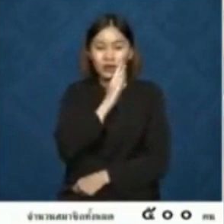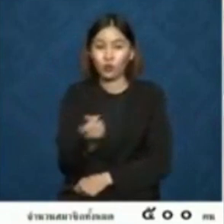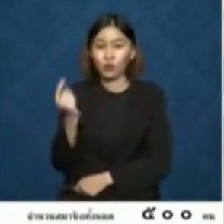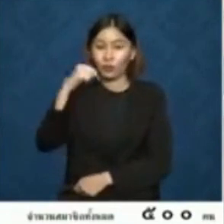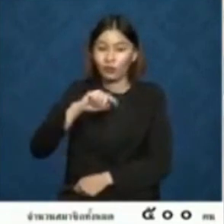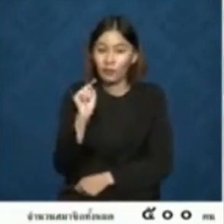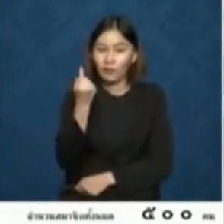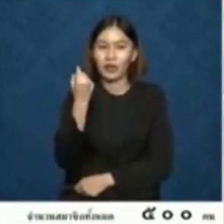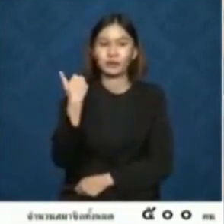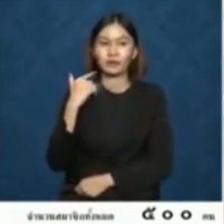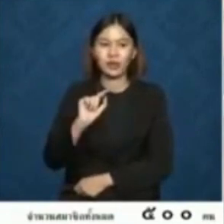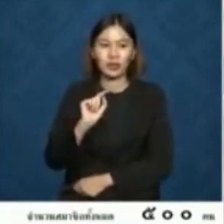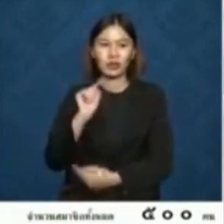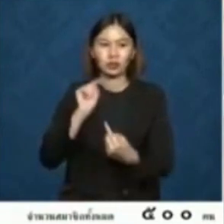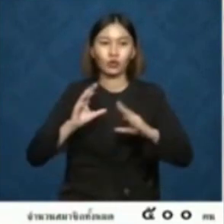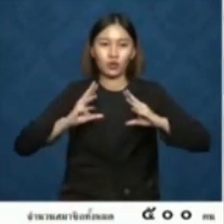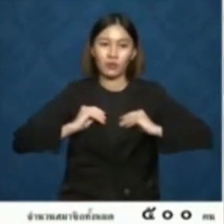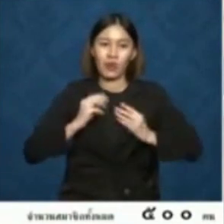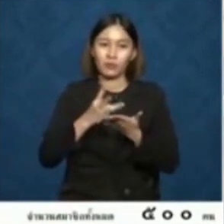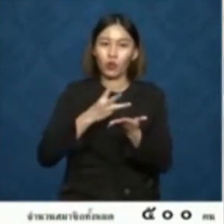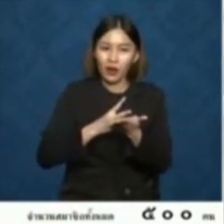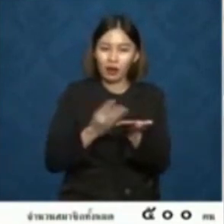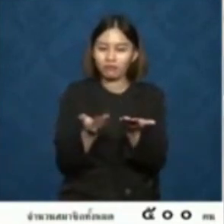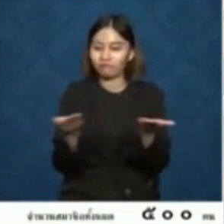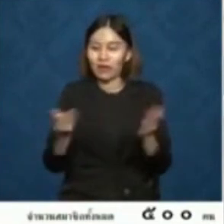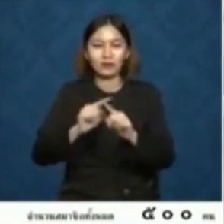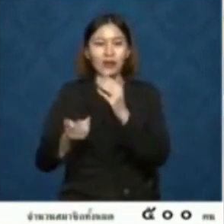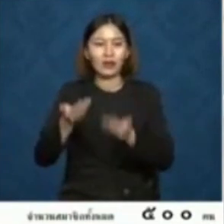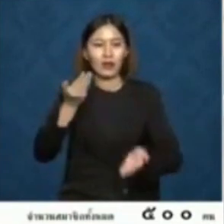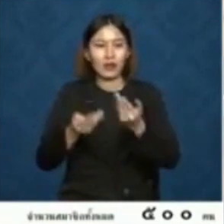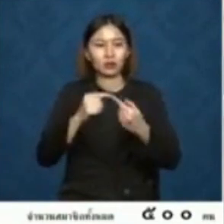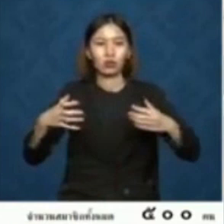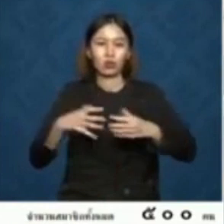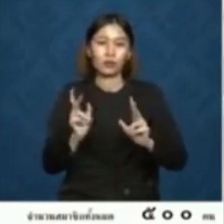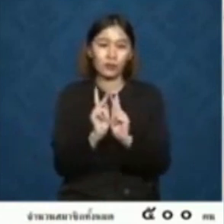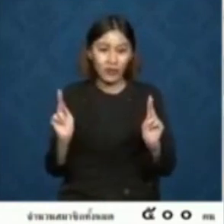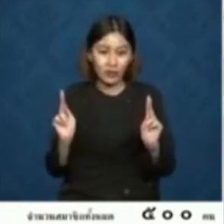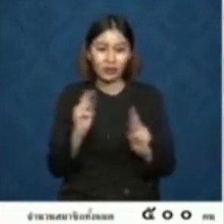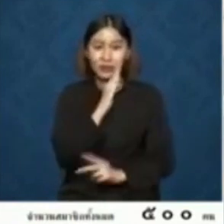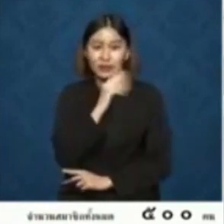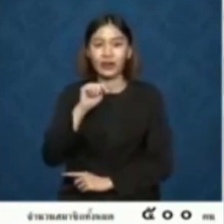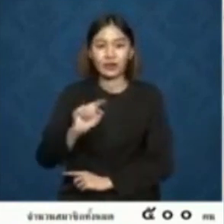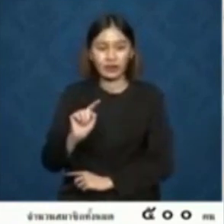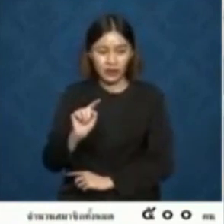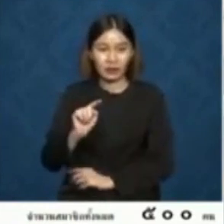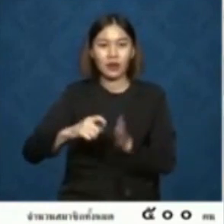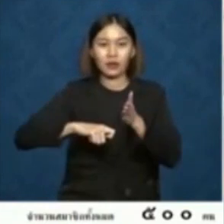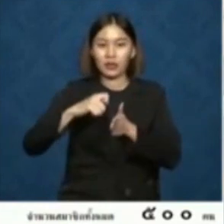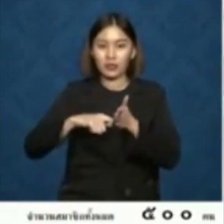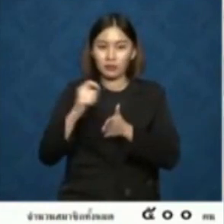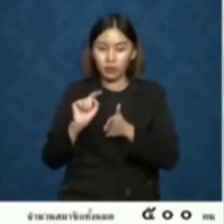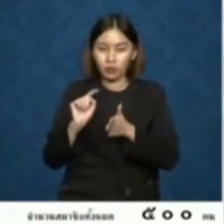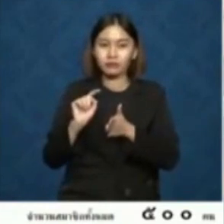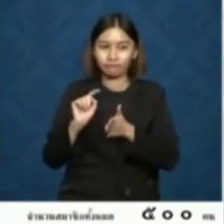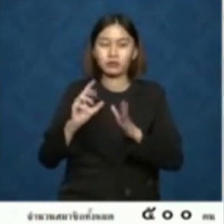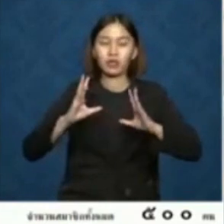าถ้ากลับมาเนี่ยสิ่งที่จะเกิดขึ้นตามมาก็คือการรับหลักการจะกี่ร่างอย่างไรก็จะนำไปสู่การตั้งกรรมธิการถ้าเป็นแบบนี้ก็เป็นเงื่อน